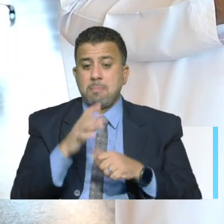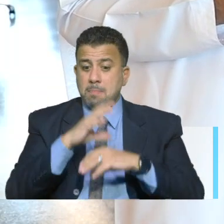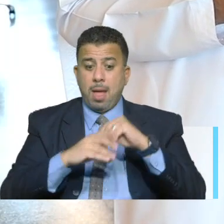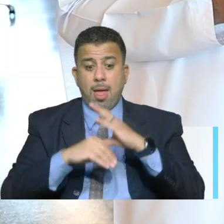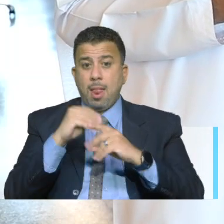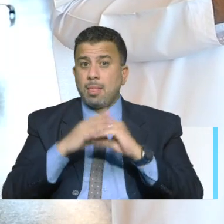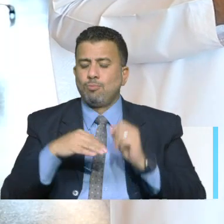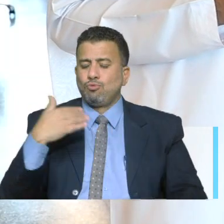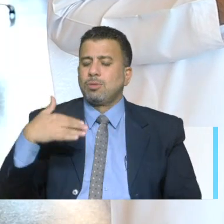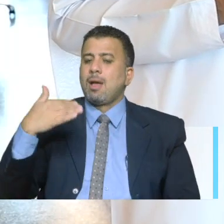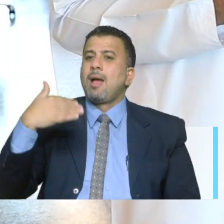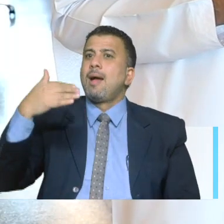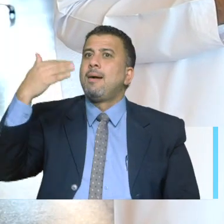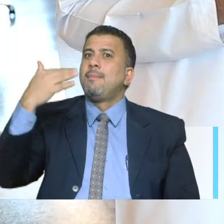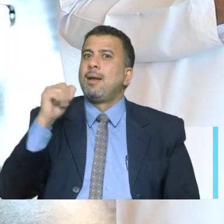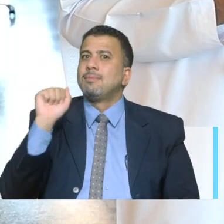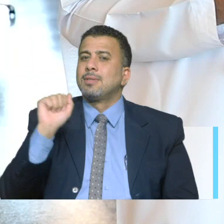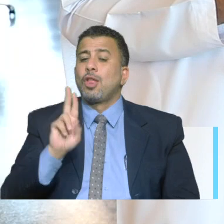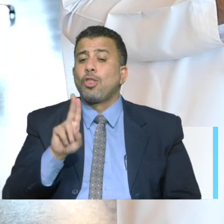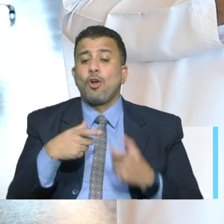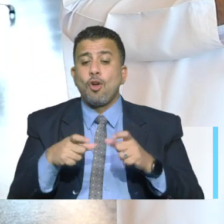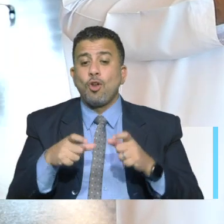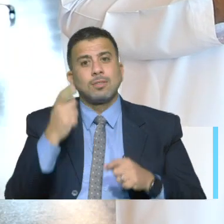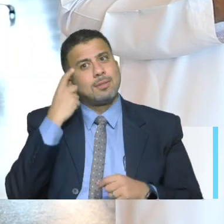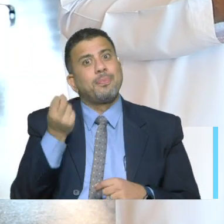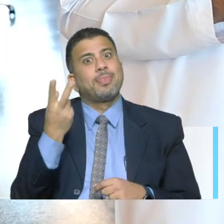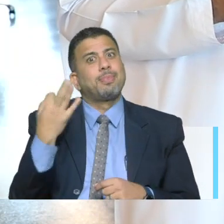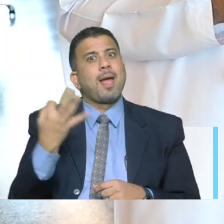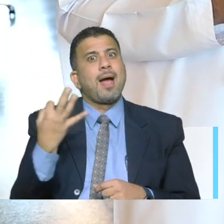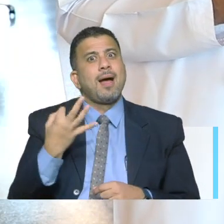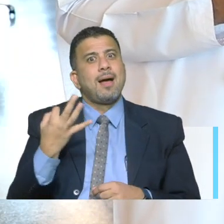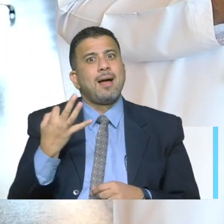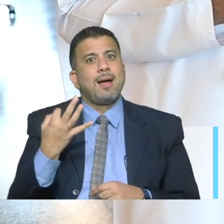مهارات مستقبلية في عالم التكنولوجيا والابتكار والإبداع